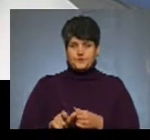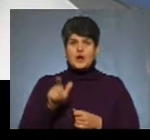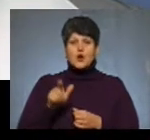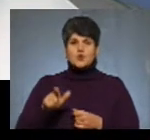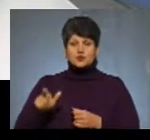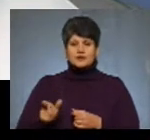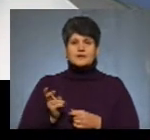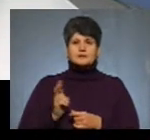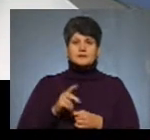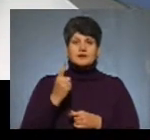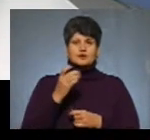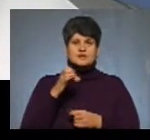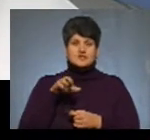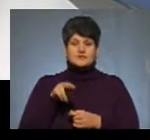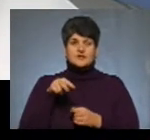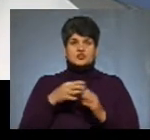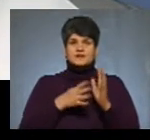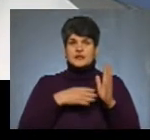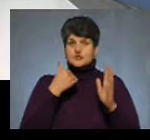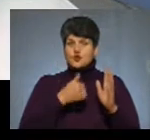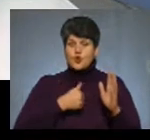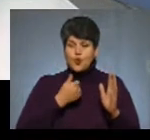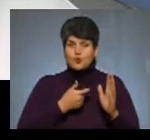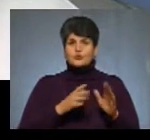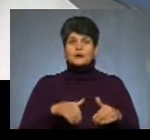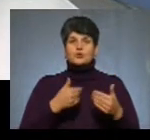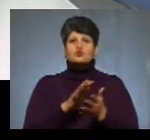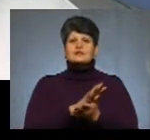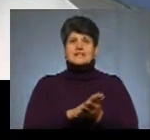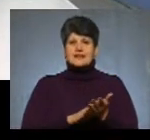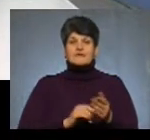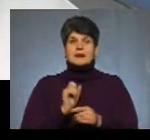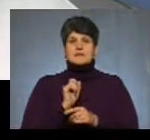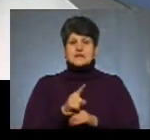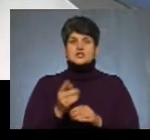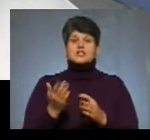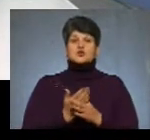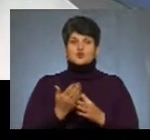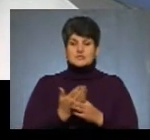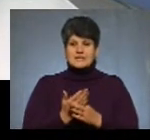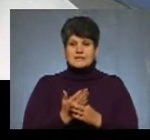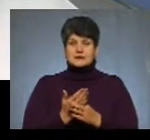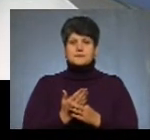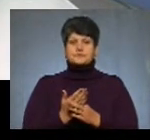Люди, які звертаються з 1 січня 2019 року, подадуть заяву на призначення субсидії